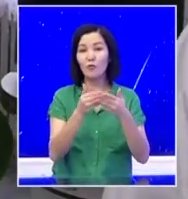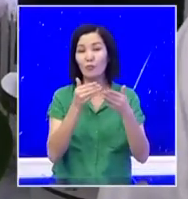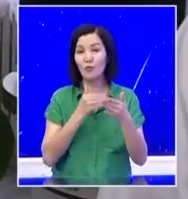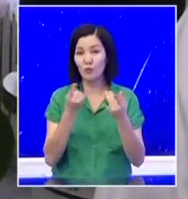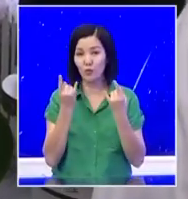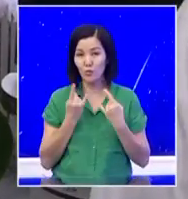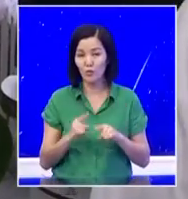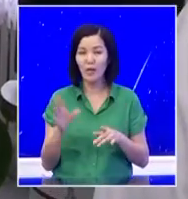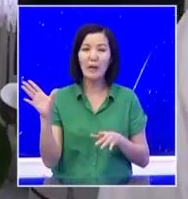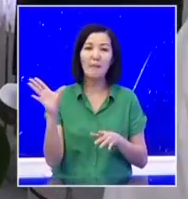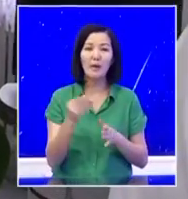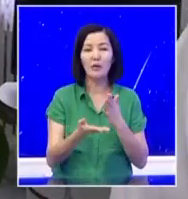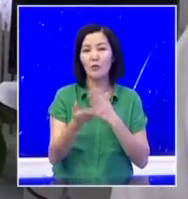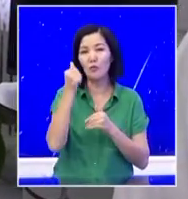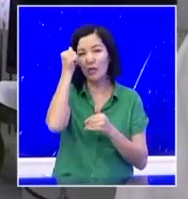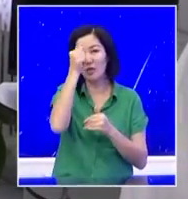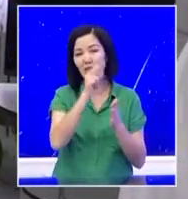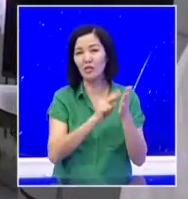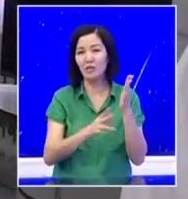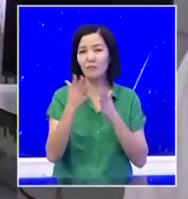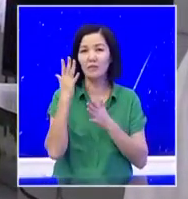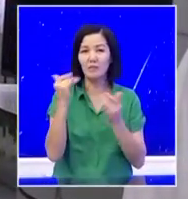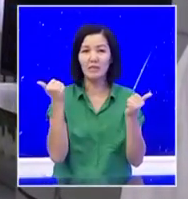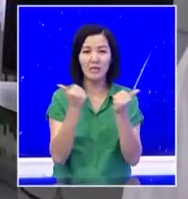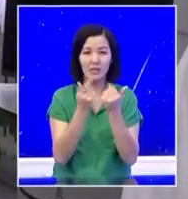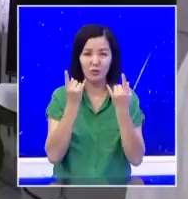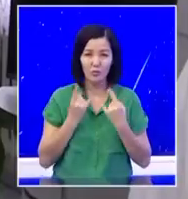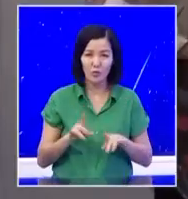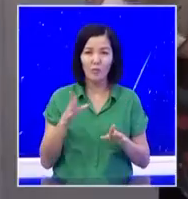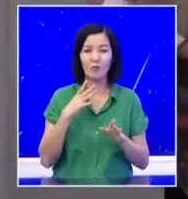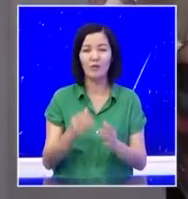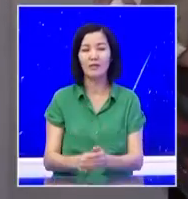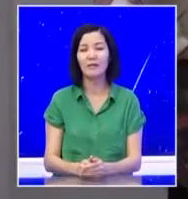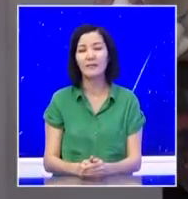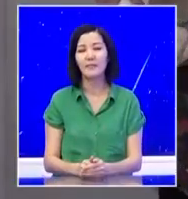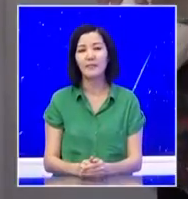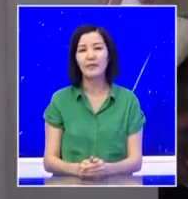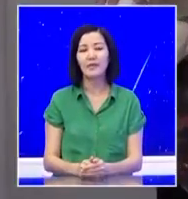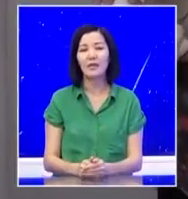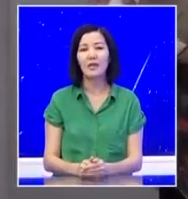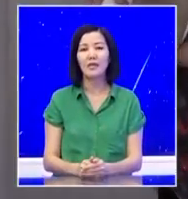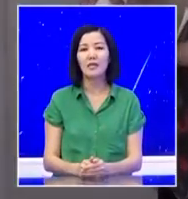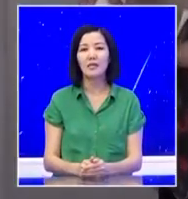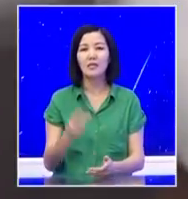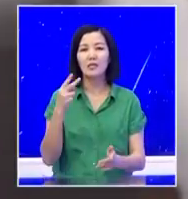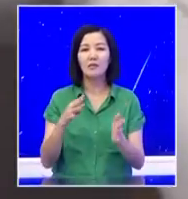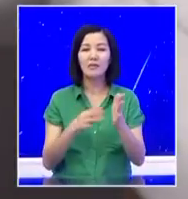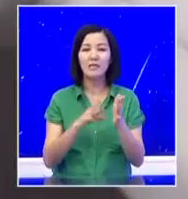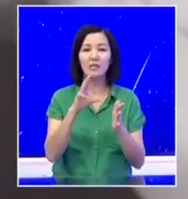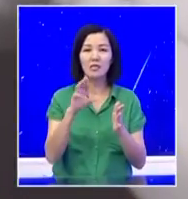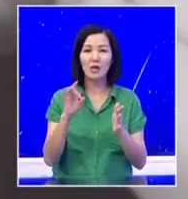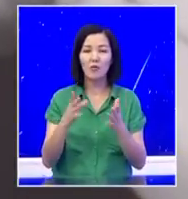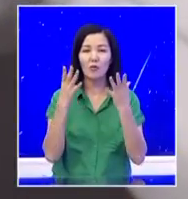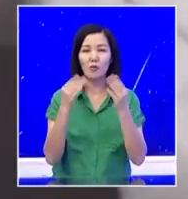келді. Барлығы өткен жылы 75 егіз дүниеге келген болатын. Болашақ отан қорғаушылар 28 сәуірде